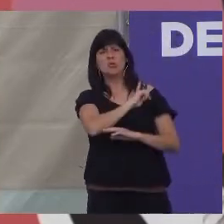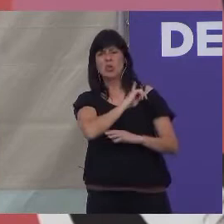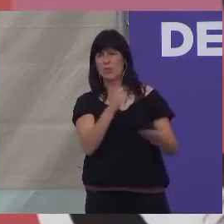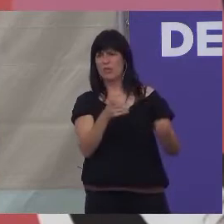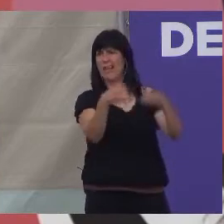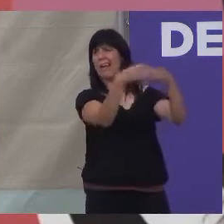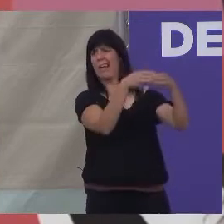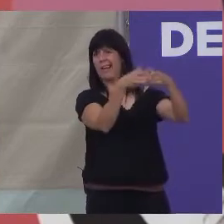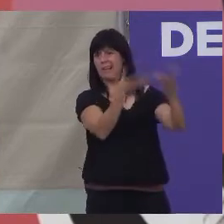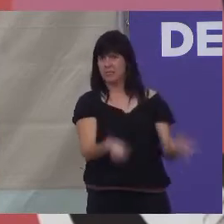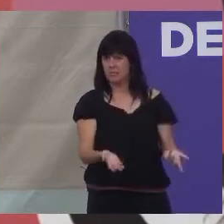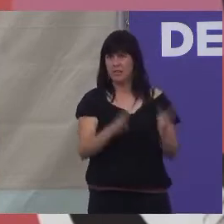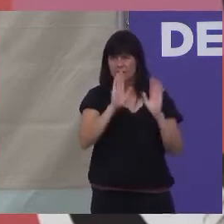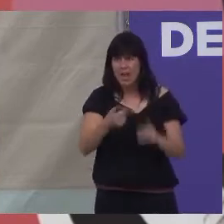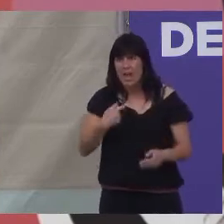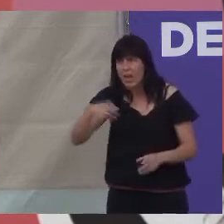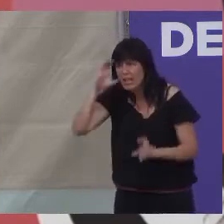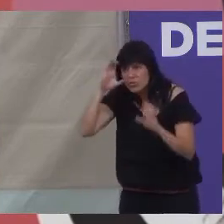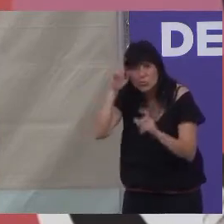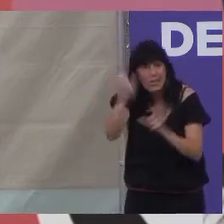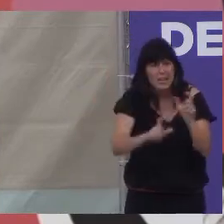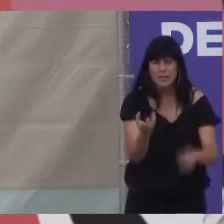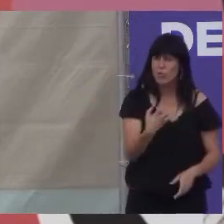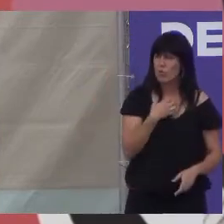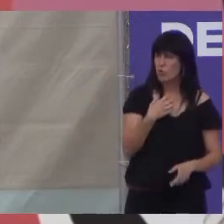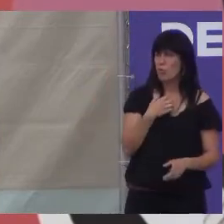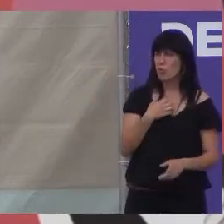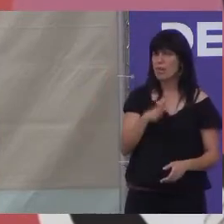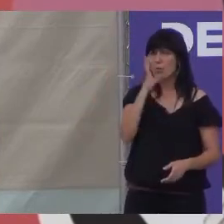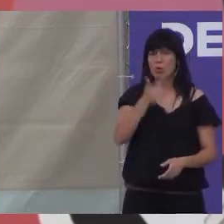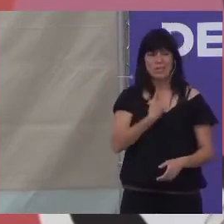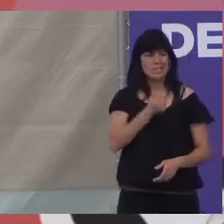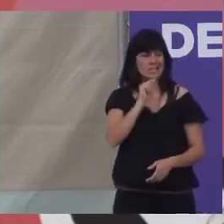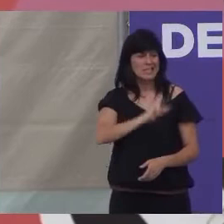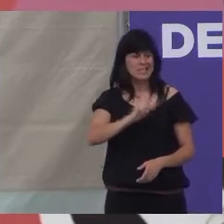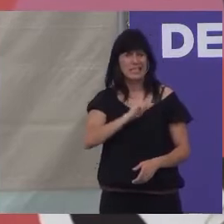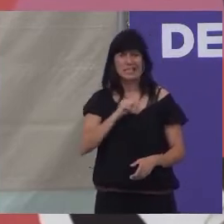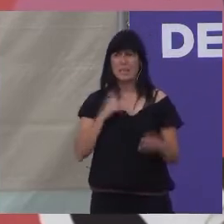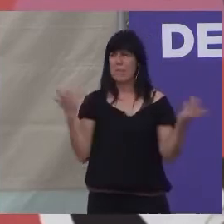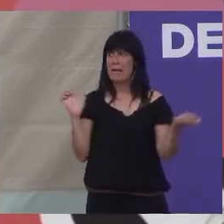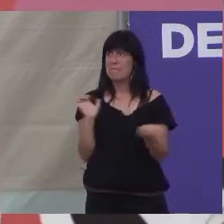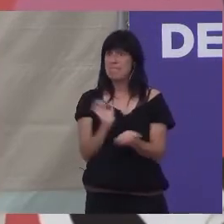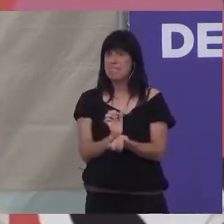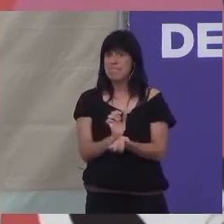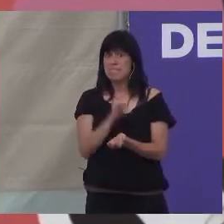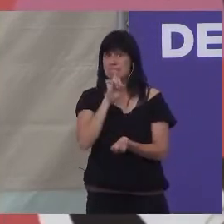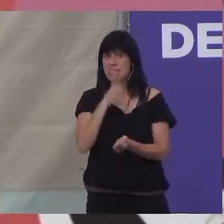no vaig poder atendre i escoltar a la gent perquè em vaig sentir de mans lligades.